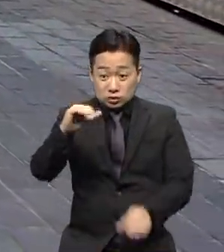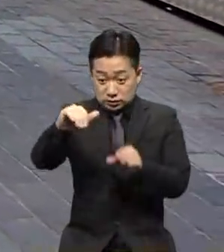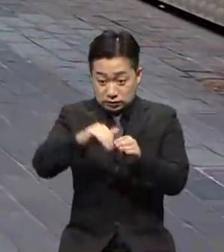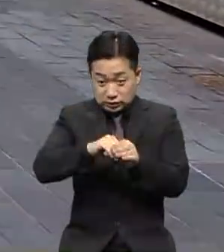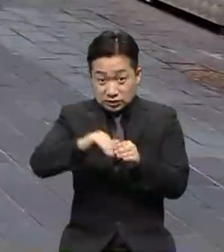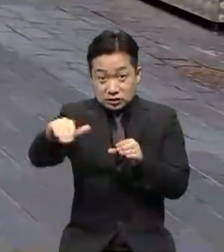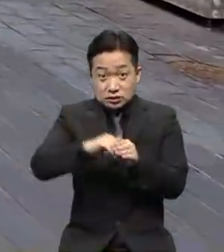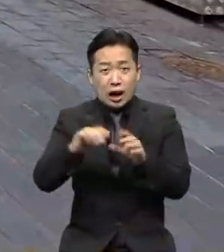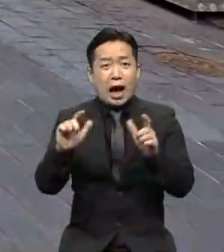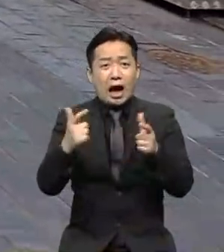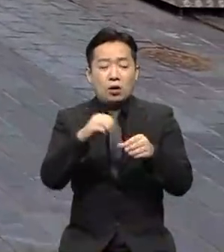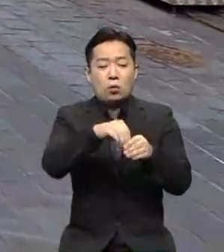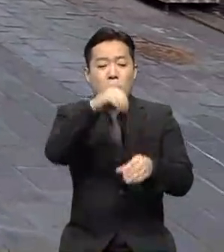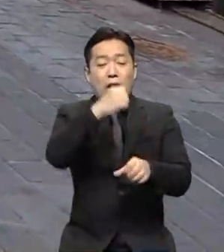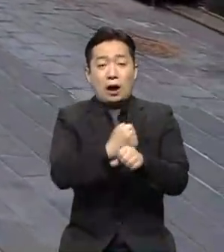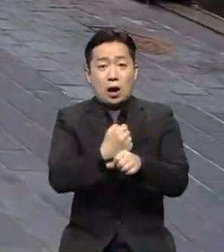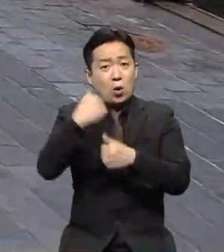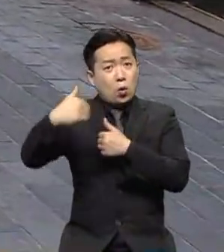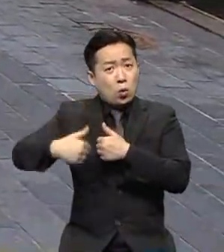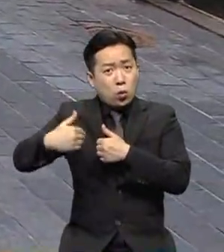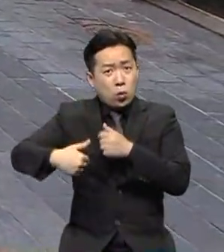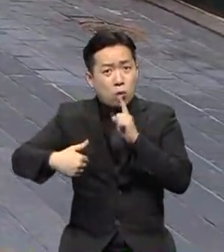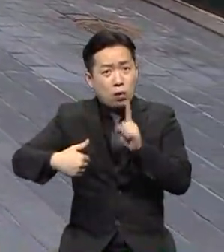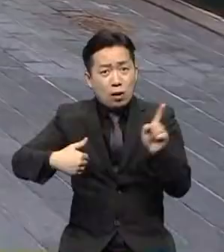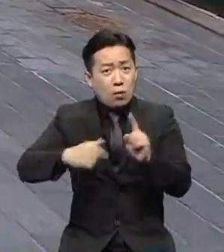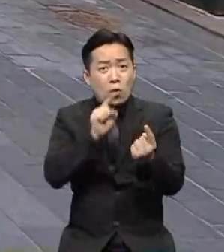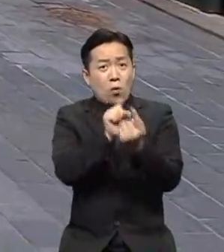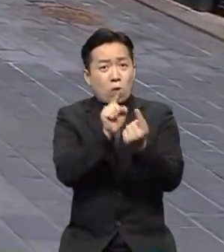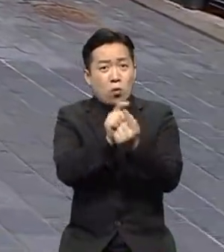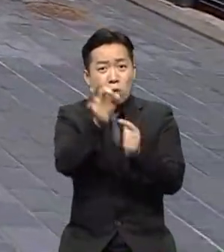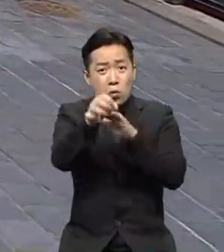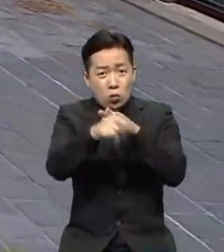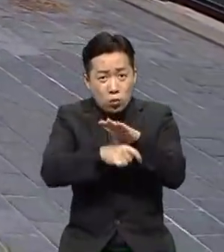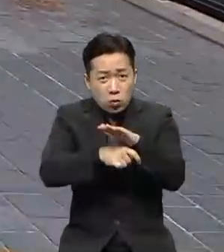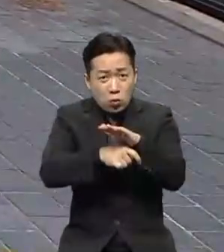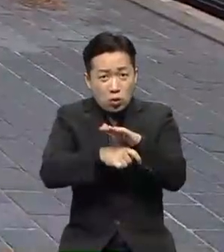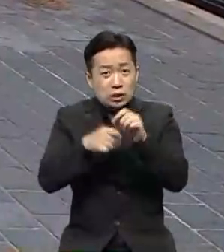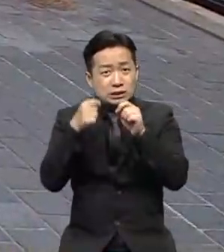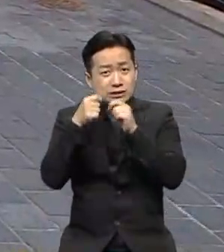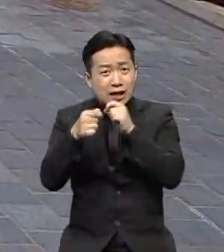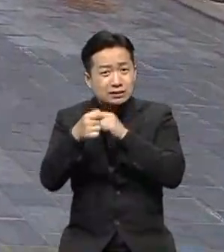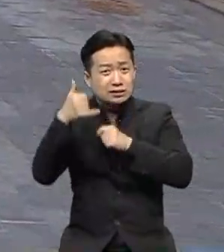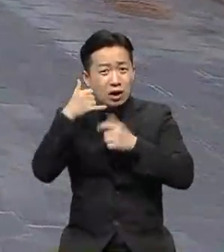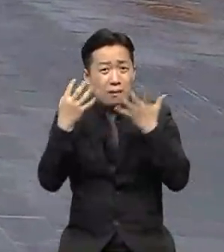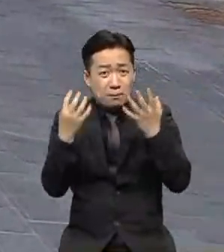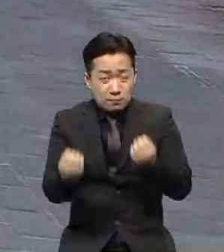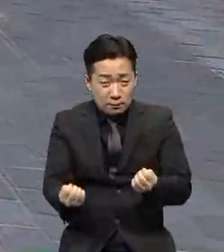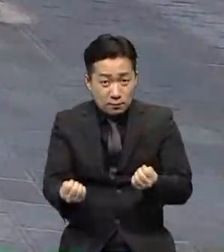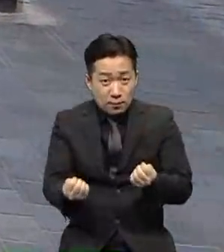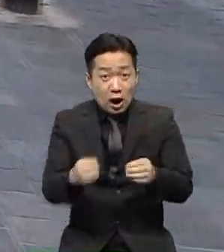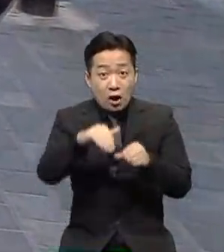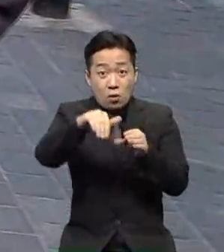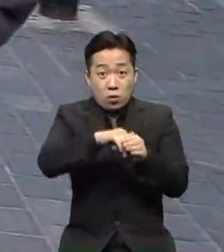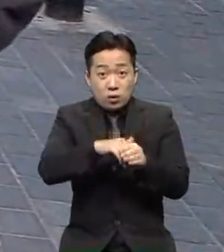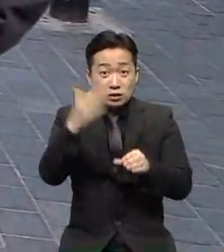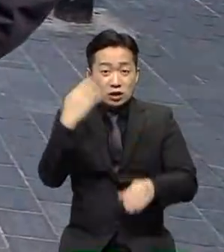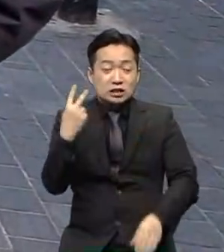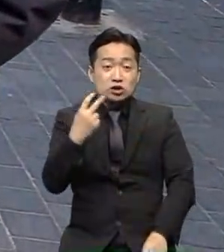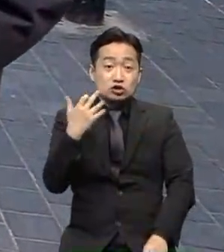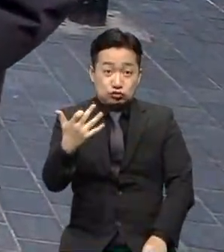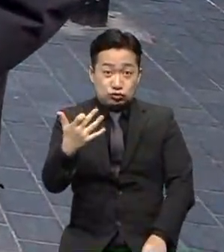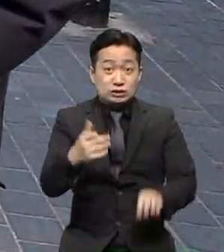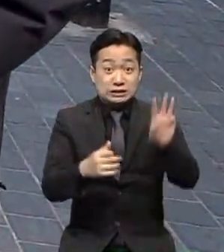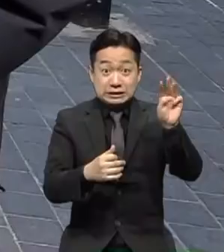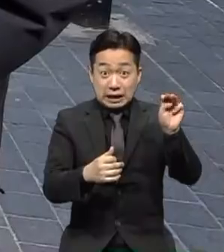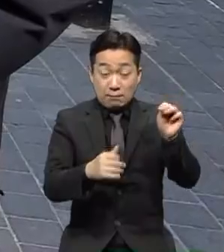아닌 현금 인출을 요구하는 대면 편취형 보이스피싱 범죄가 크게 늘고 있습니다. 계좌 이체 수법은 지난 2019년